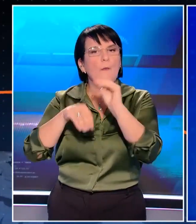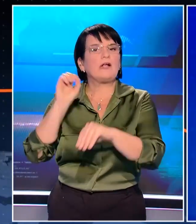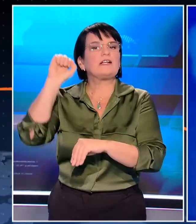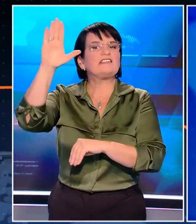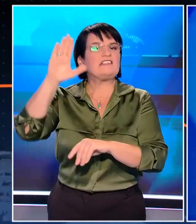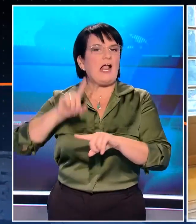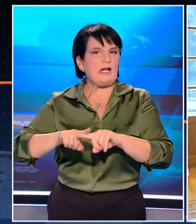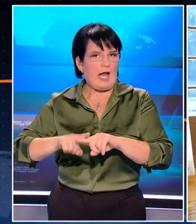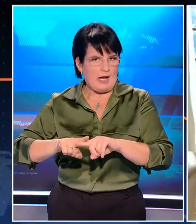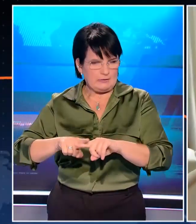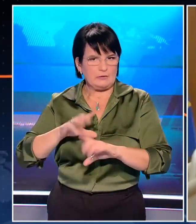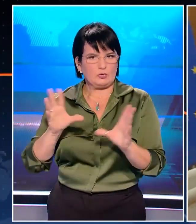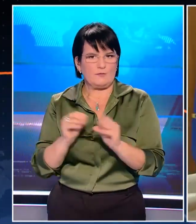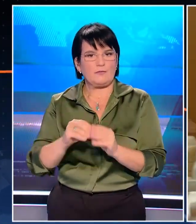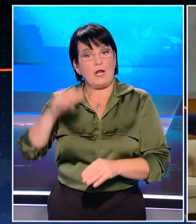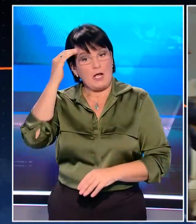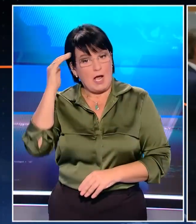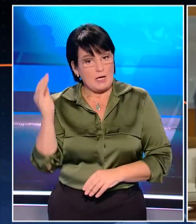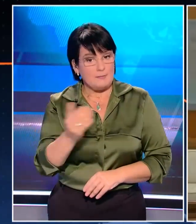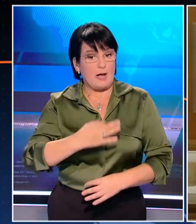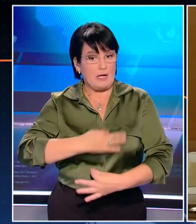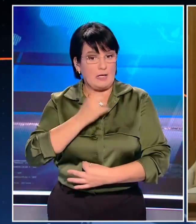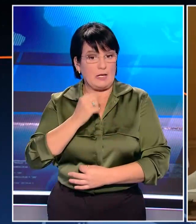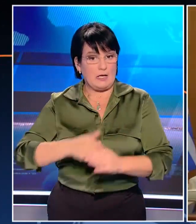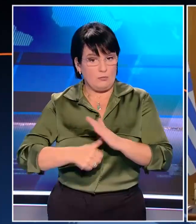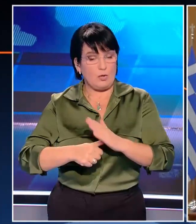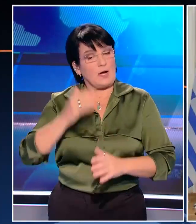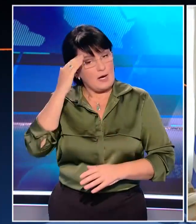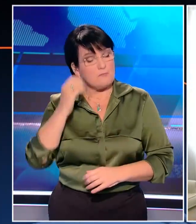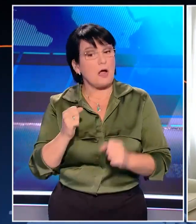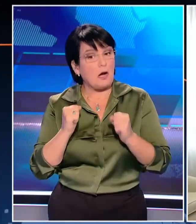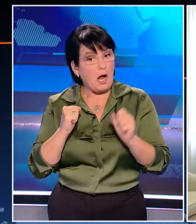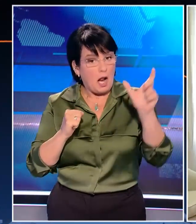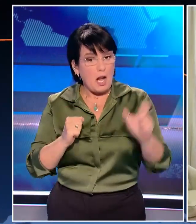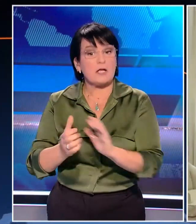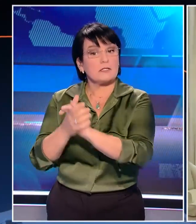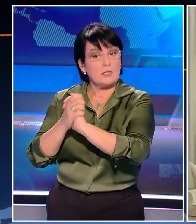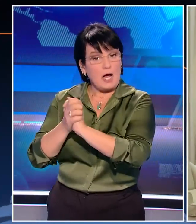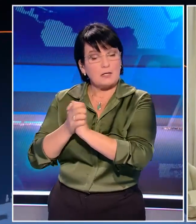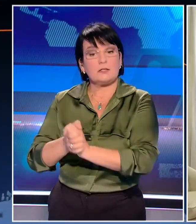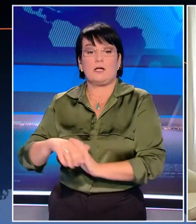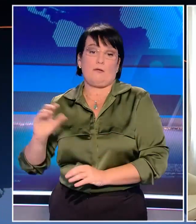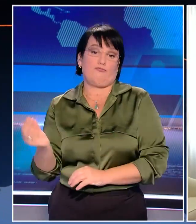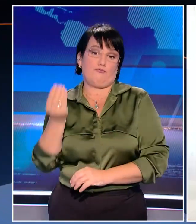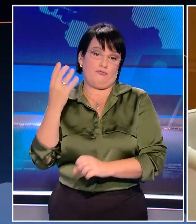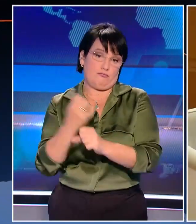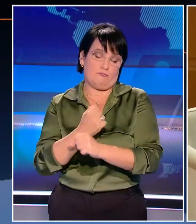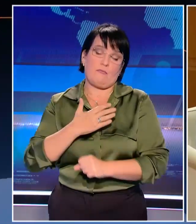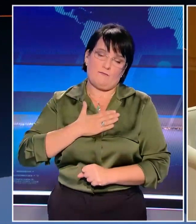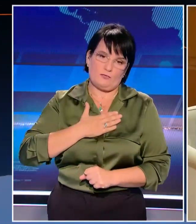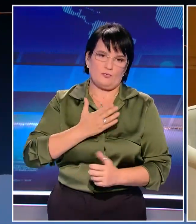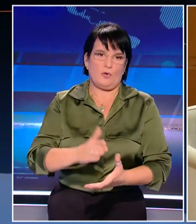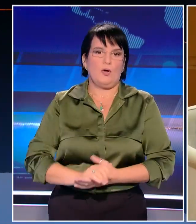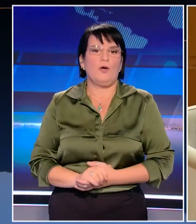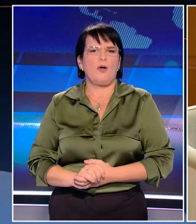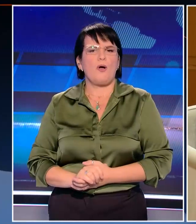αποδήμων. Καλημέρα, κύριε Πρόεδρε. Γεια σας, καλημέρα. Πώς είστε? Και συγχαρητήρια για την εκλογή σας. Ευχαριστώ πολύ.